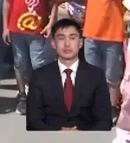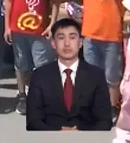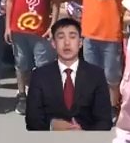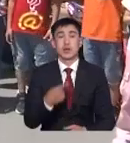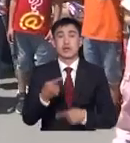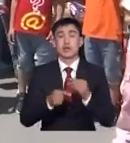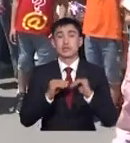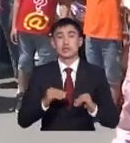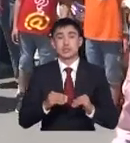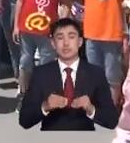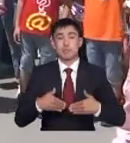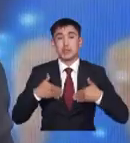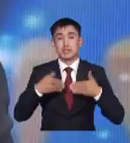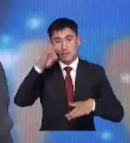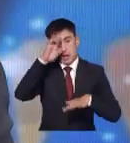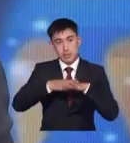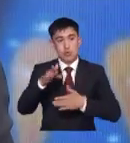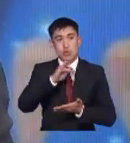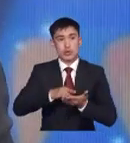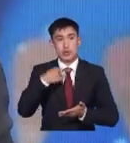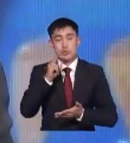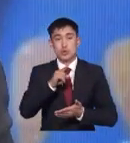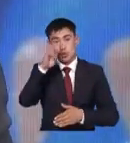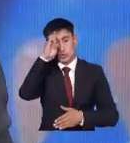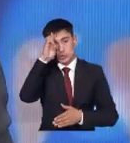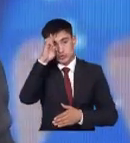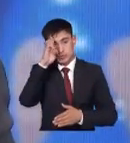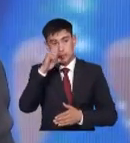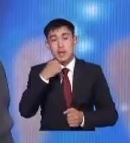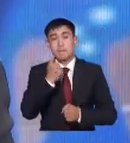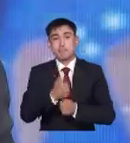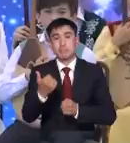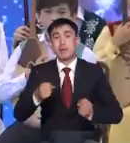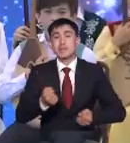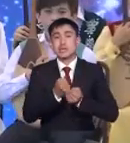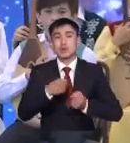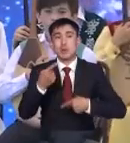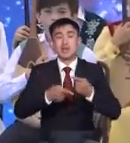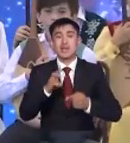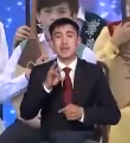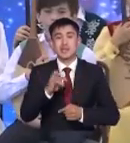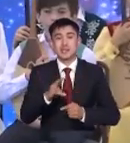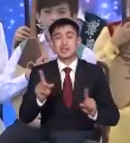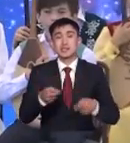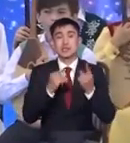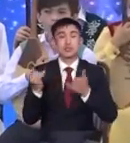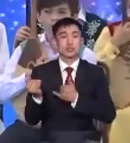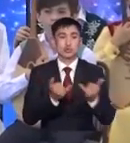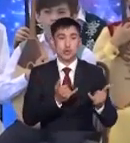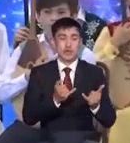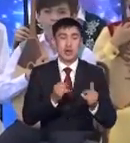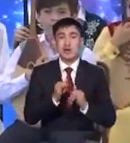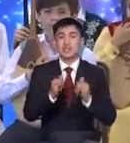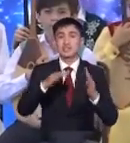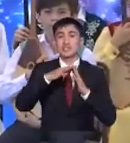Далее детишек поспешил поздравить аким города. Он отметил, что государство приоритет ставит поддержку поколения Next, создание всех условий.